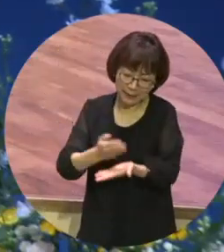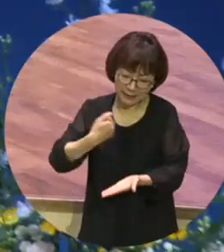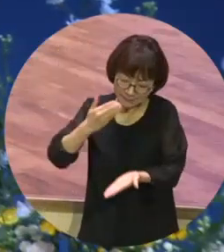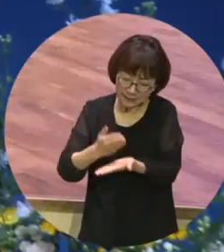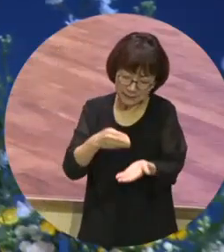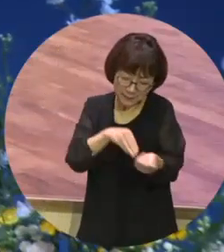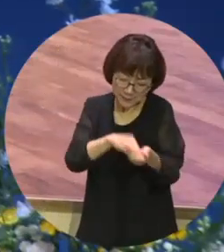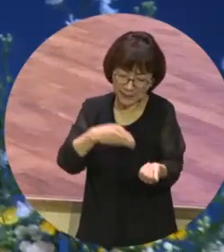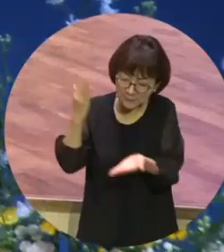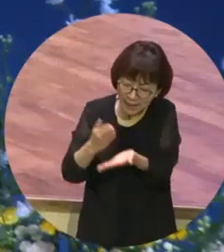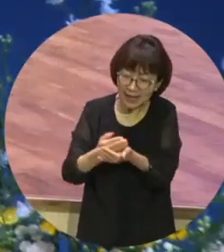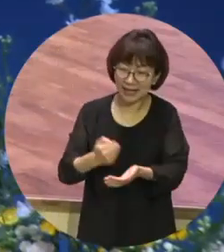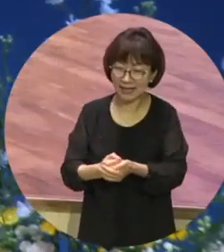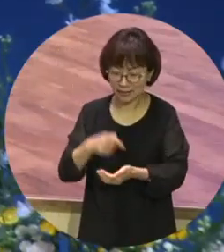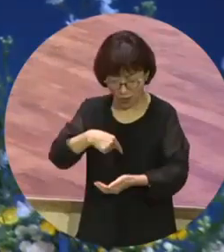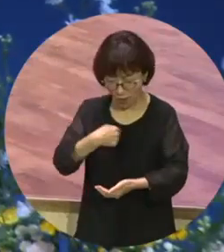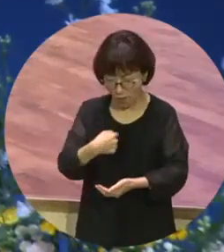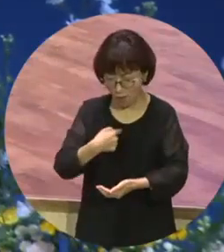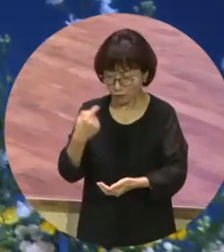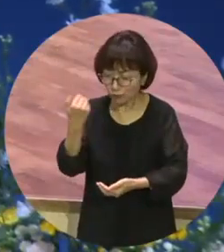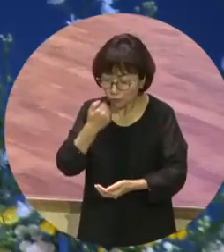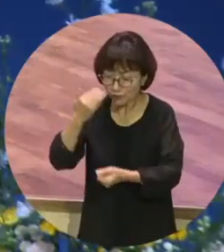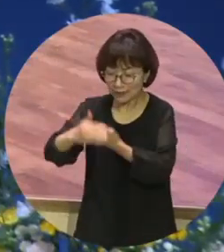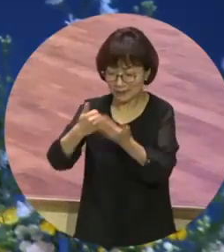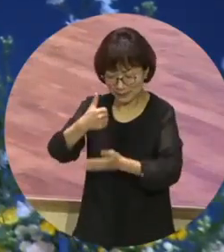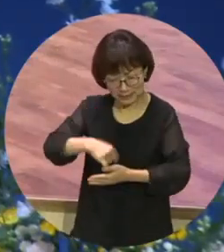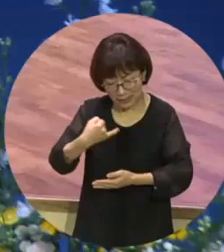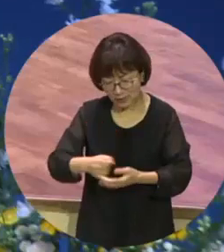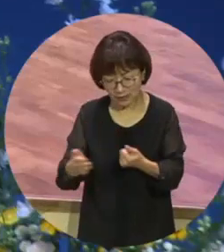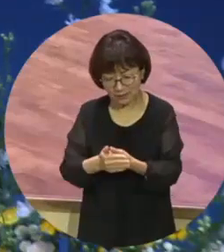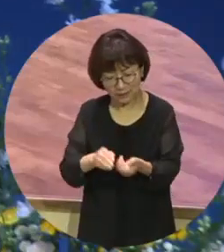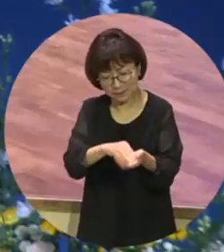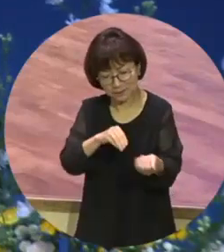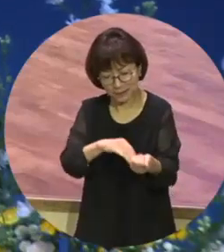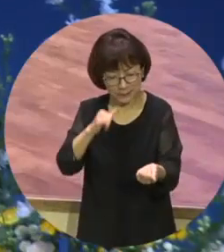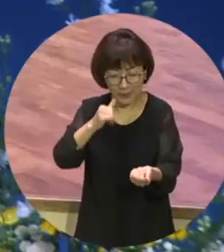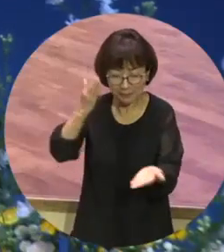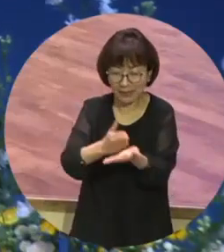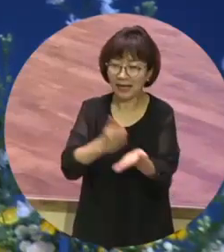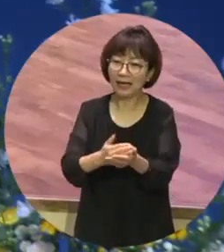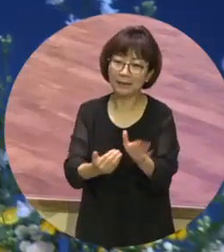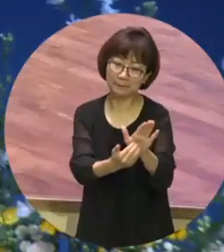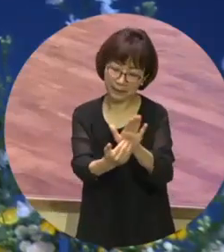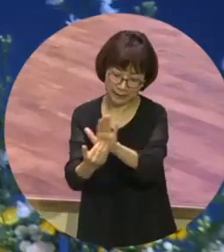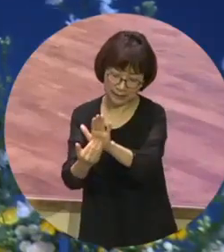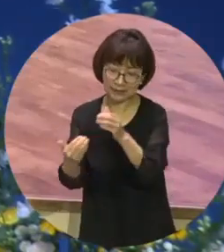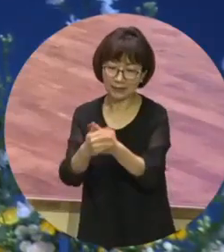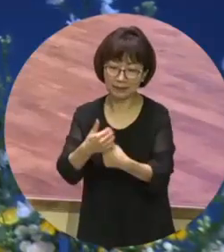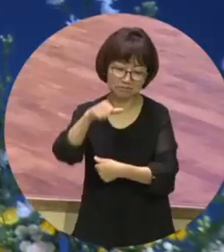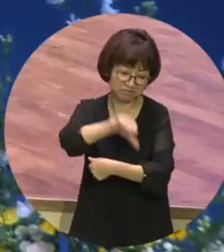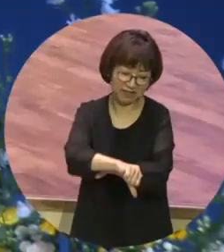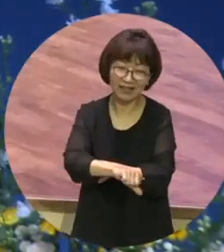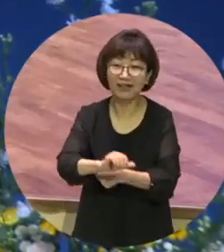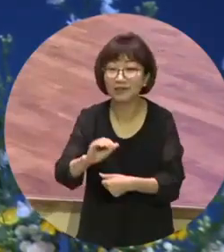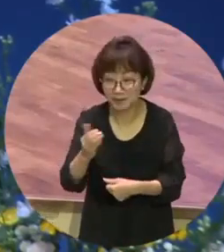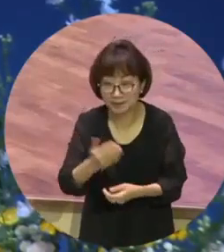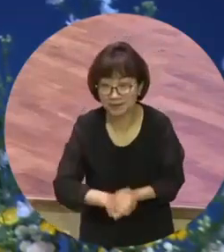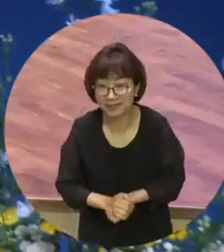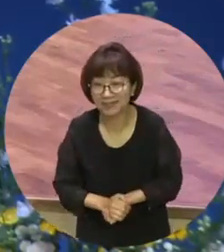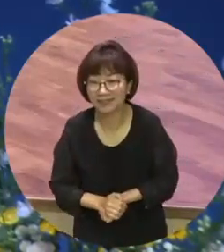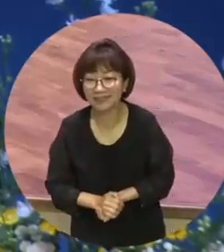자녀야. 이런 것을 미치면 안 돼. 그래서 여러분은 이 불신자 상태에서 빠져나왔기 때문에